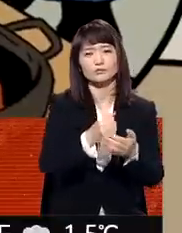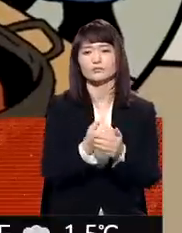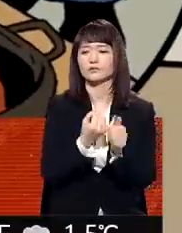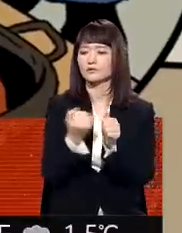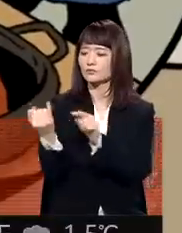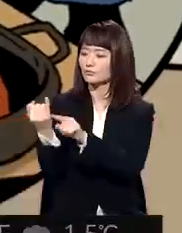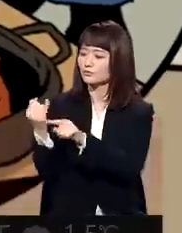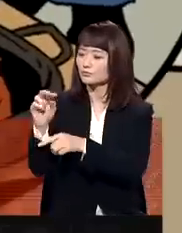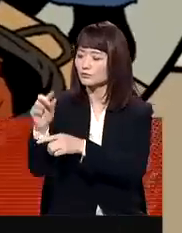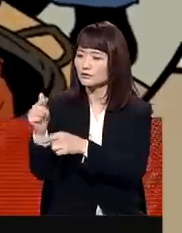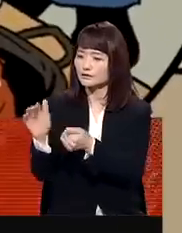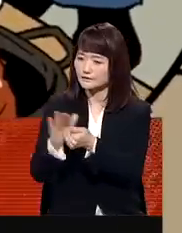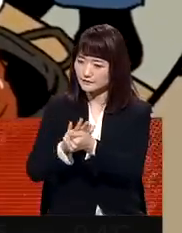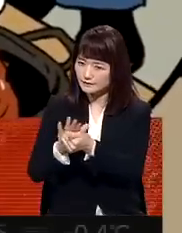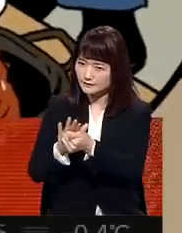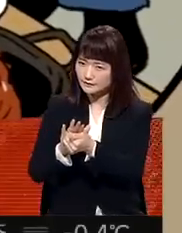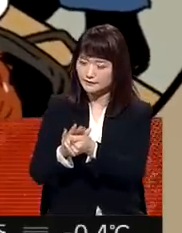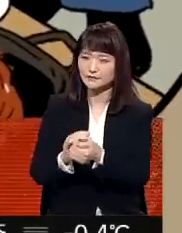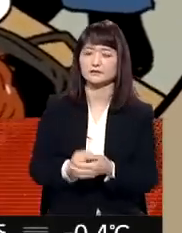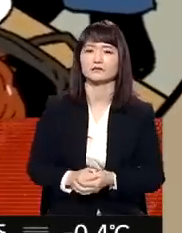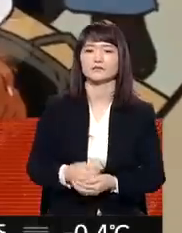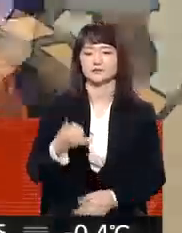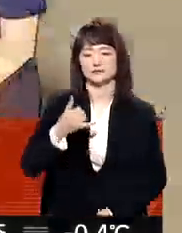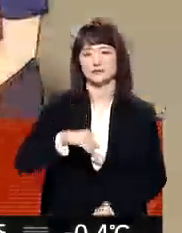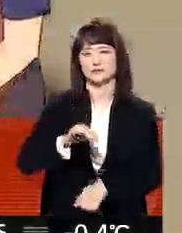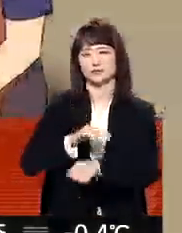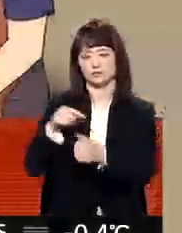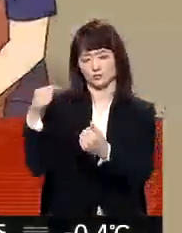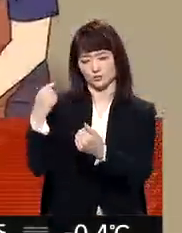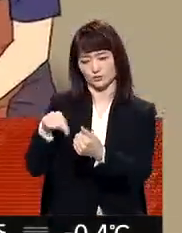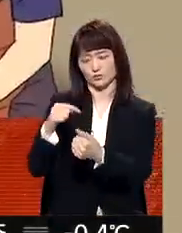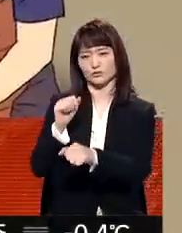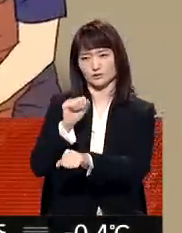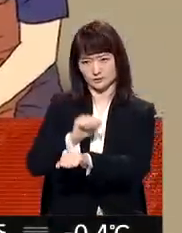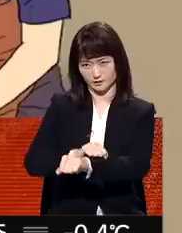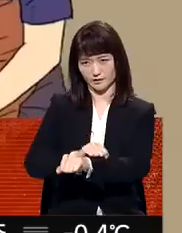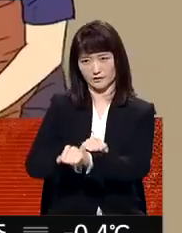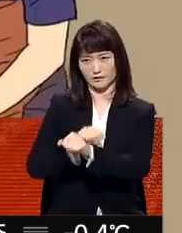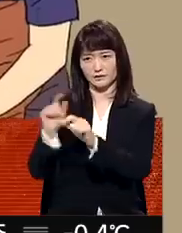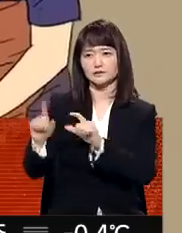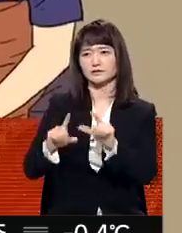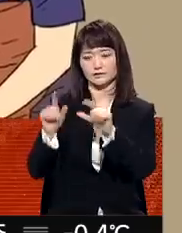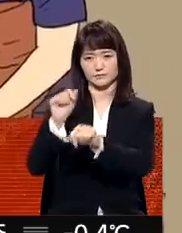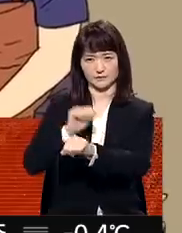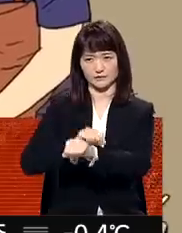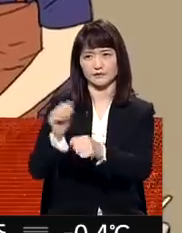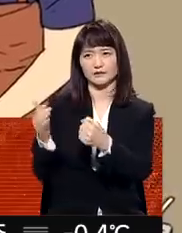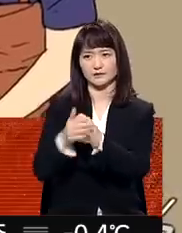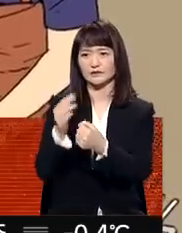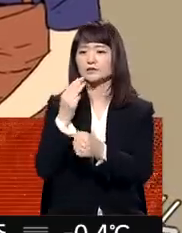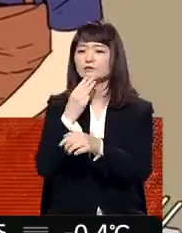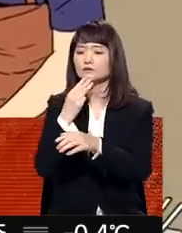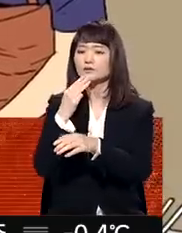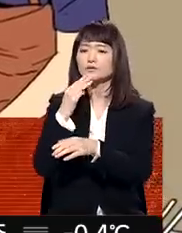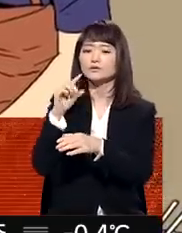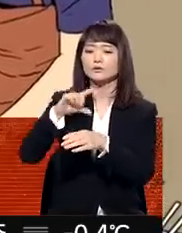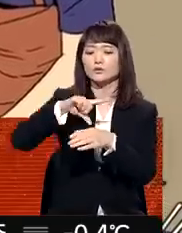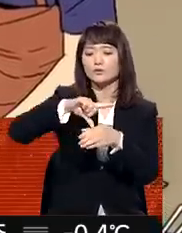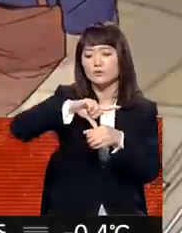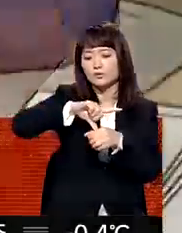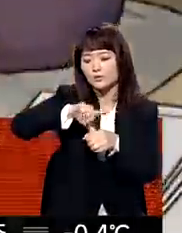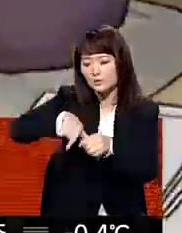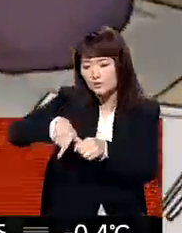때문에 애들도 교육비를 잘 떼고 또 꼼꼼히 모아 가지고 살림을 잘했기 때문에 서울 외곽에 집을